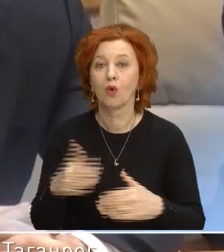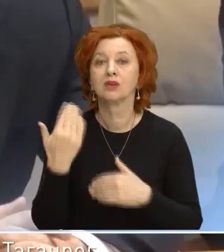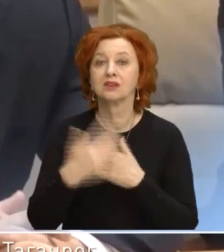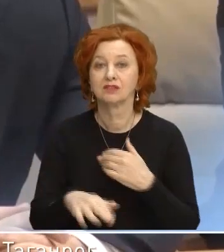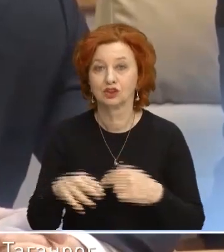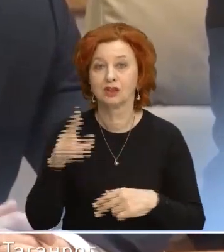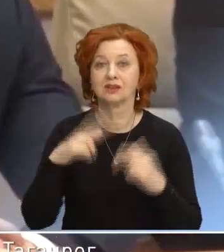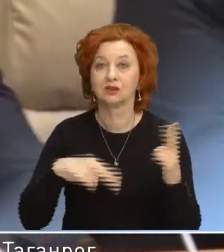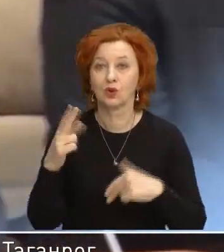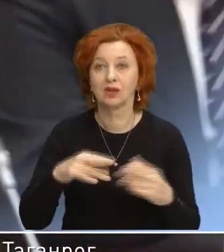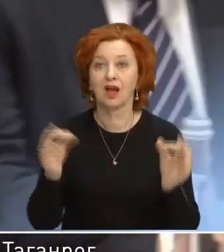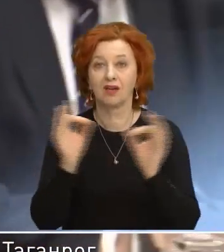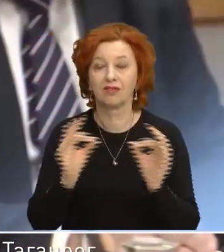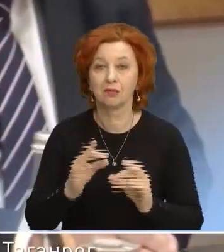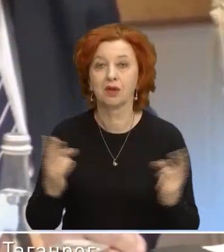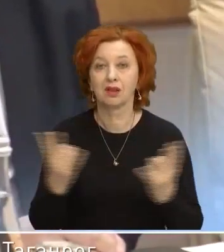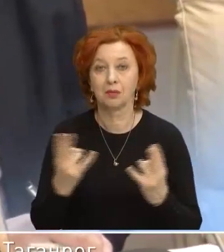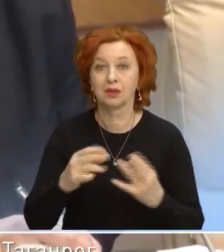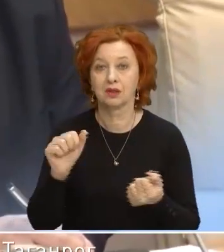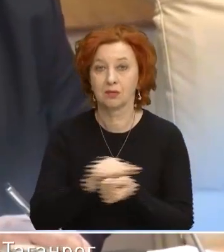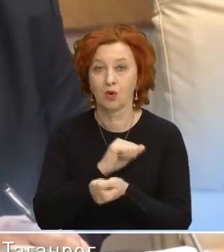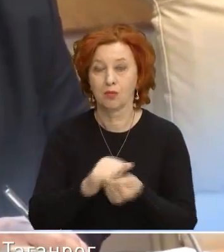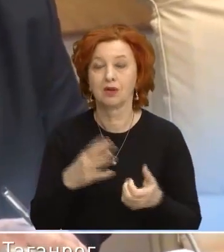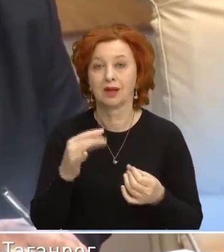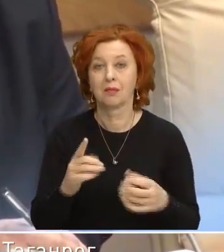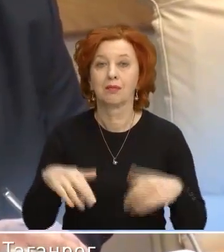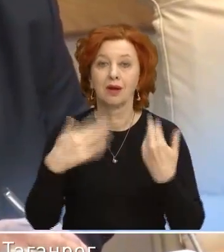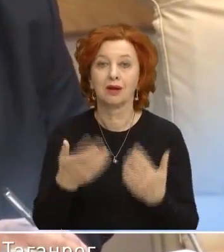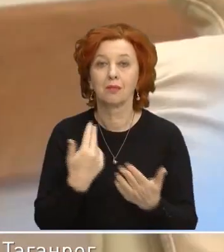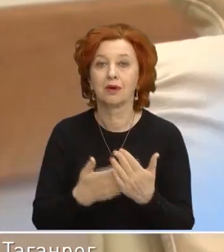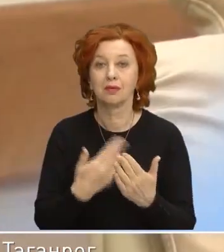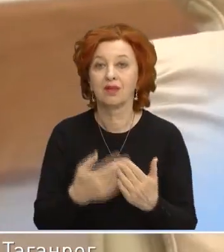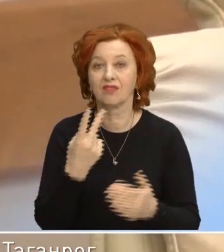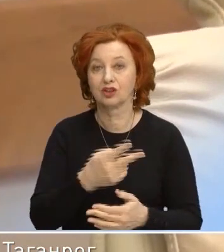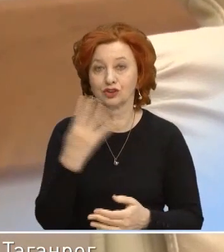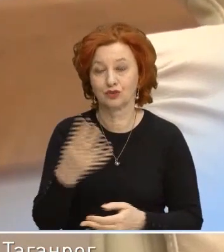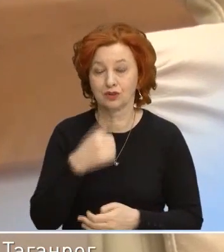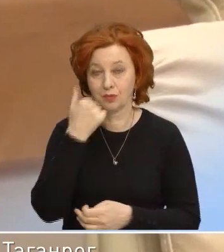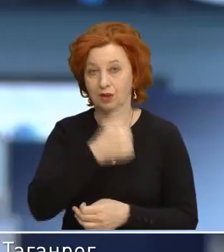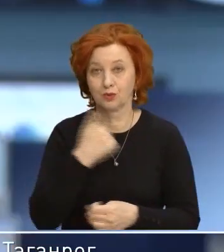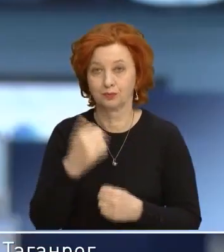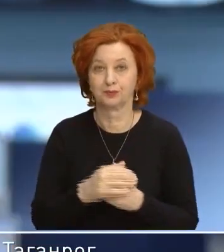строительных работ и оформления необходимых документов, предположительно в 2024 году.